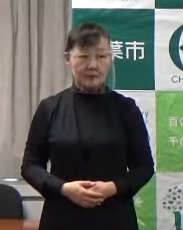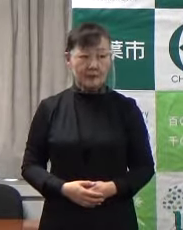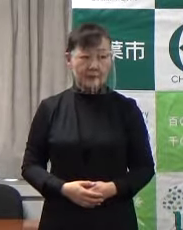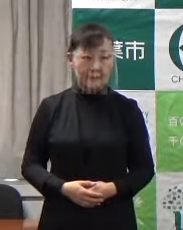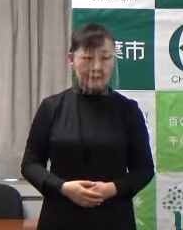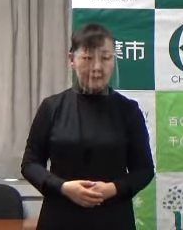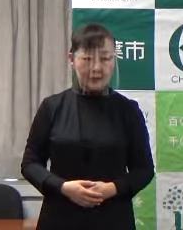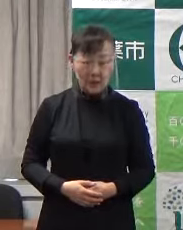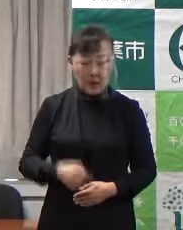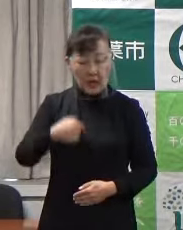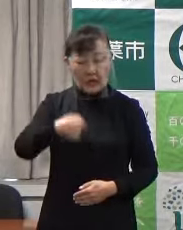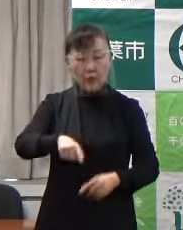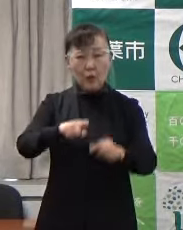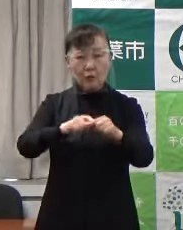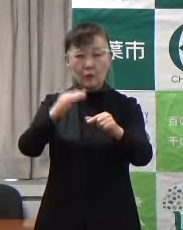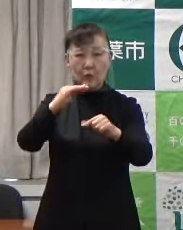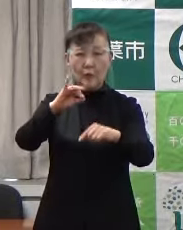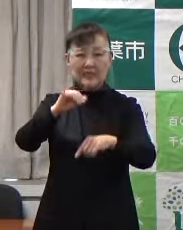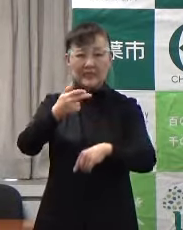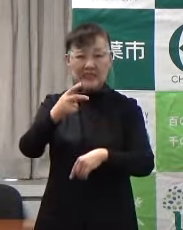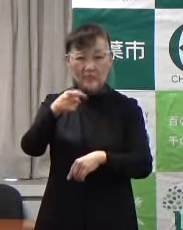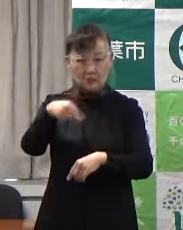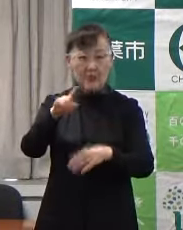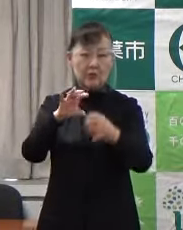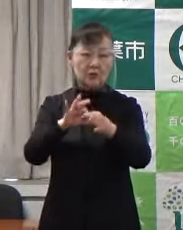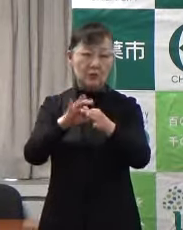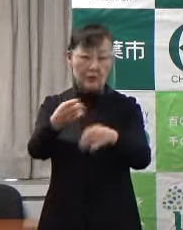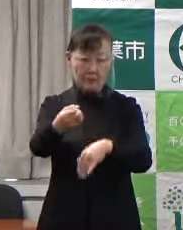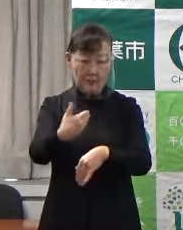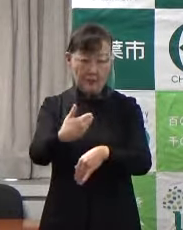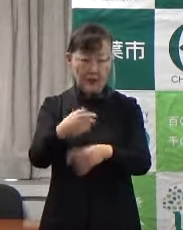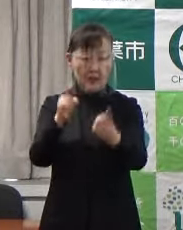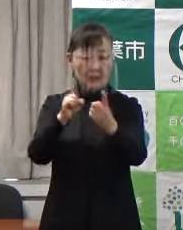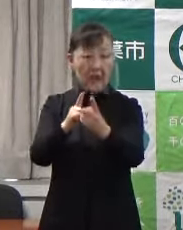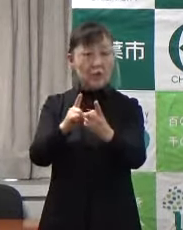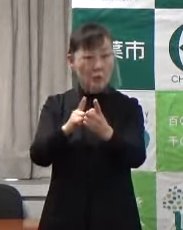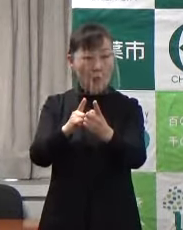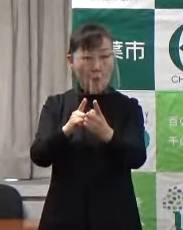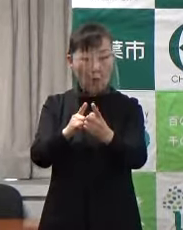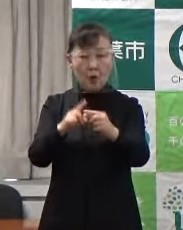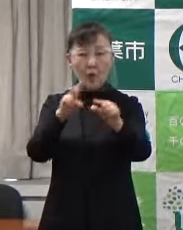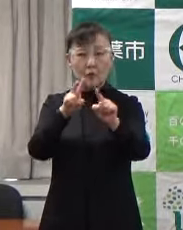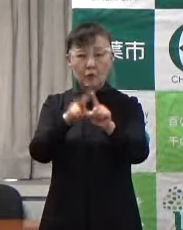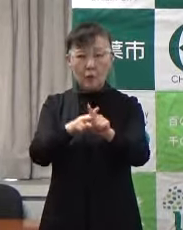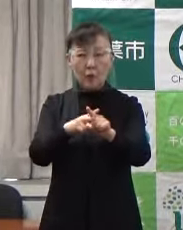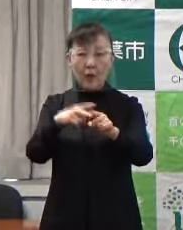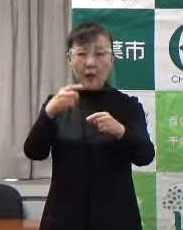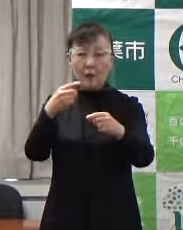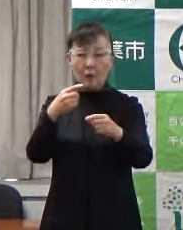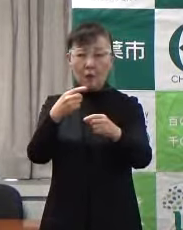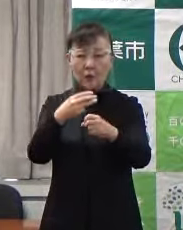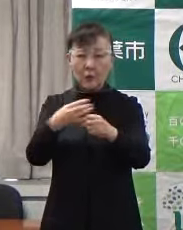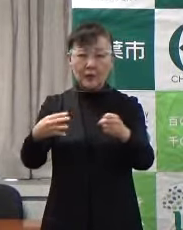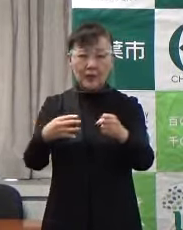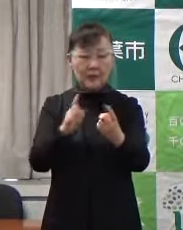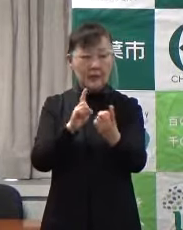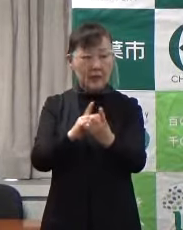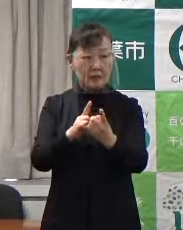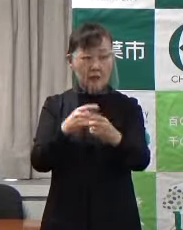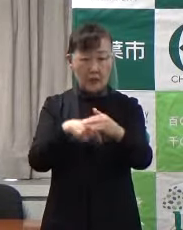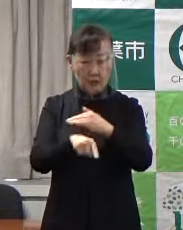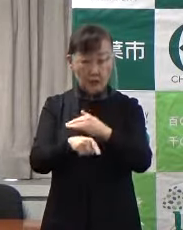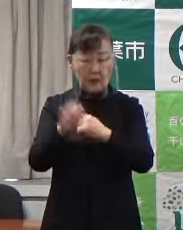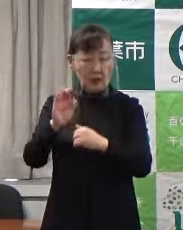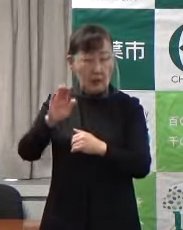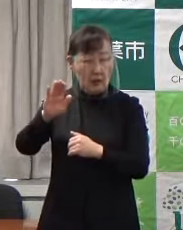幼虫ポチニンチのについてなんですけども、今回対象小学4年生に設定している理由を教えていただきたいのと、今後